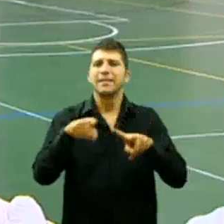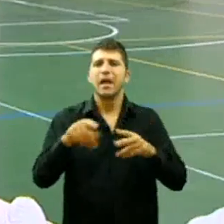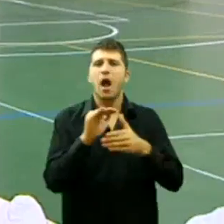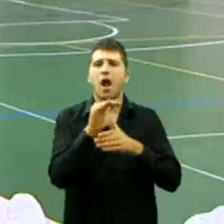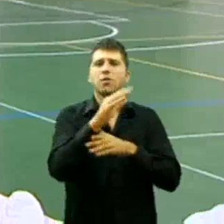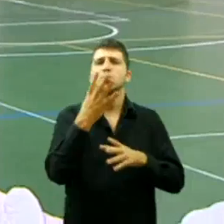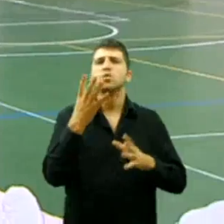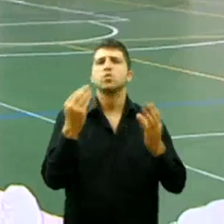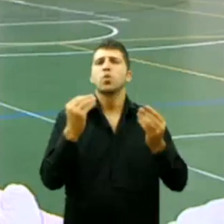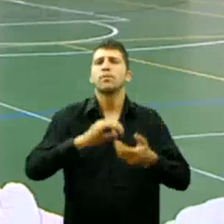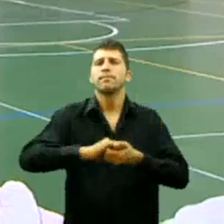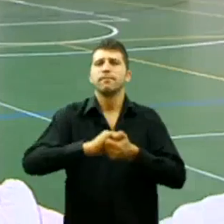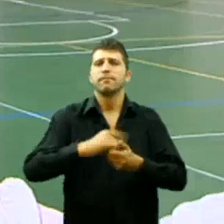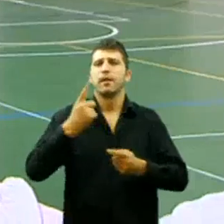insan ki